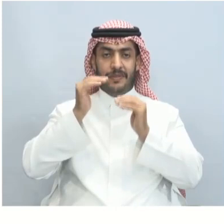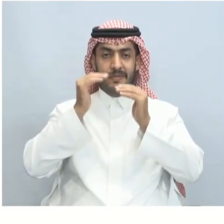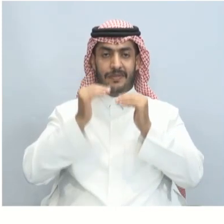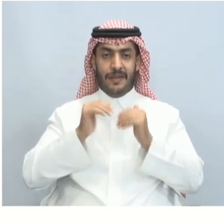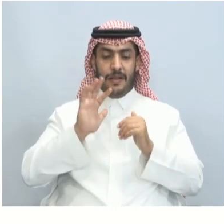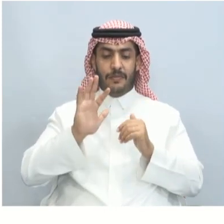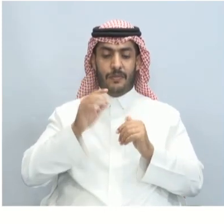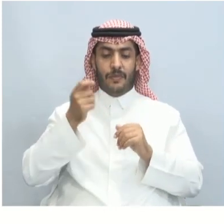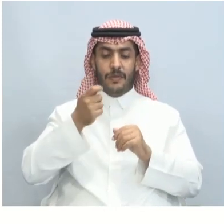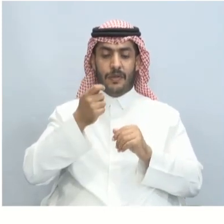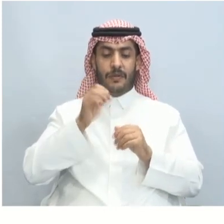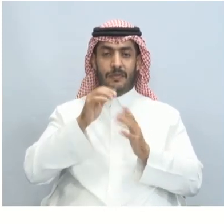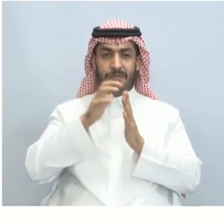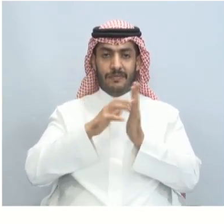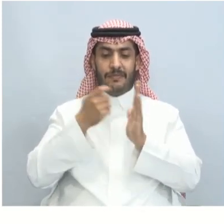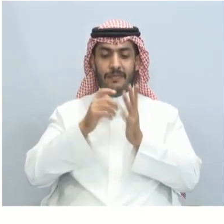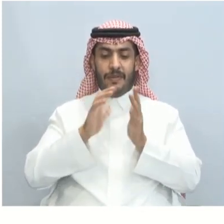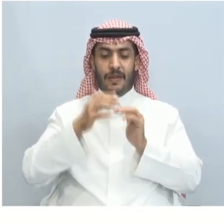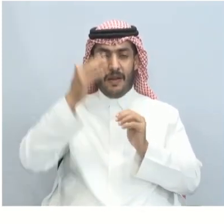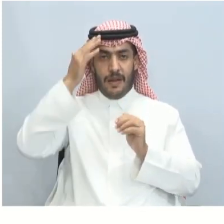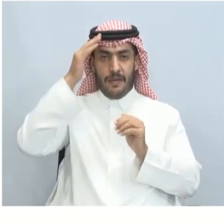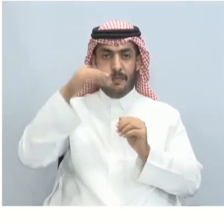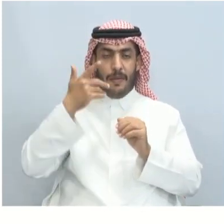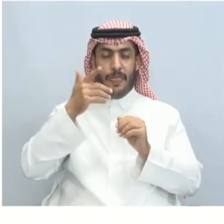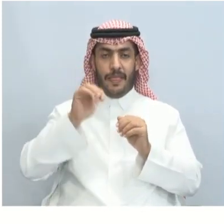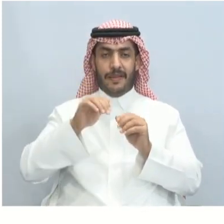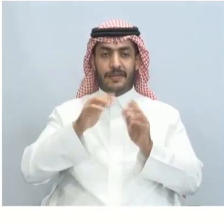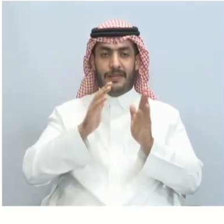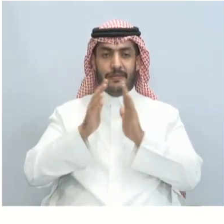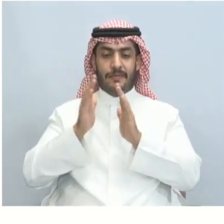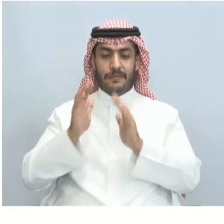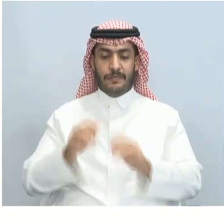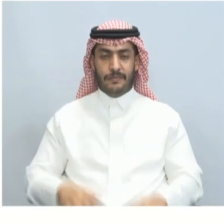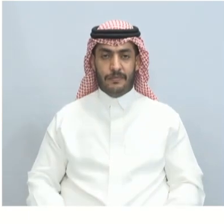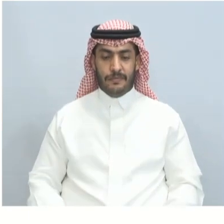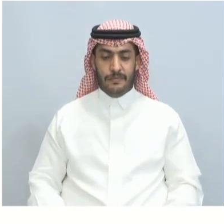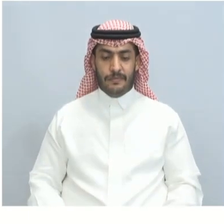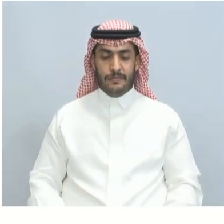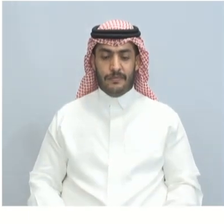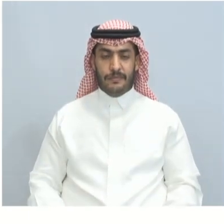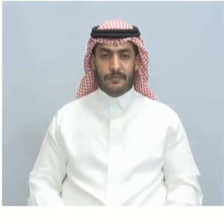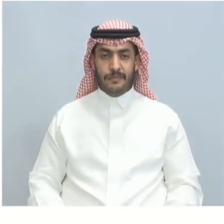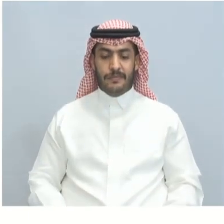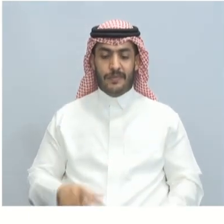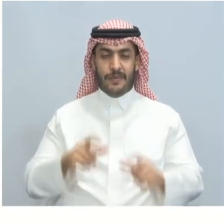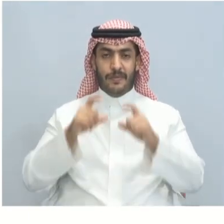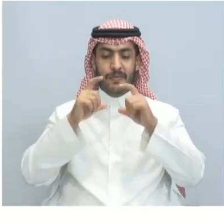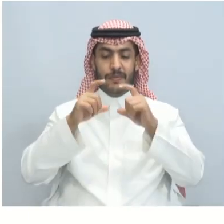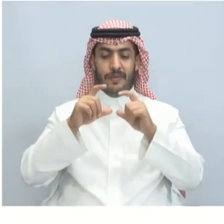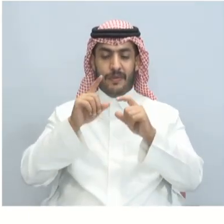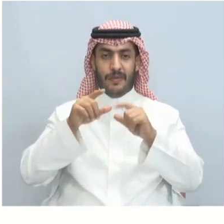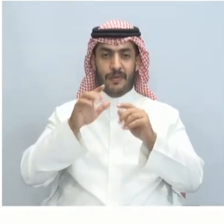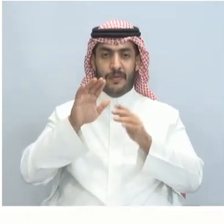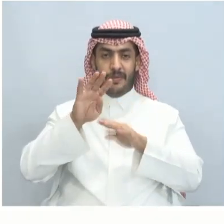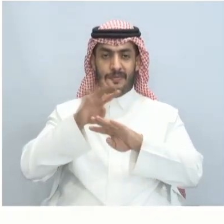اسفل واكتب احداثيات رؤوسه بعد دا الانسحاب قمنا برسم هذا المثلث على الرسم